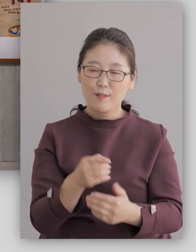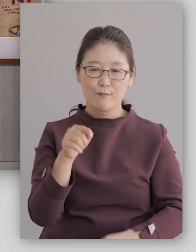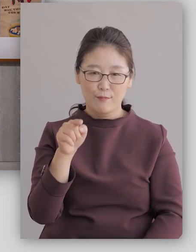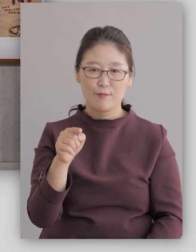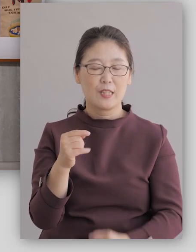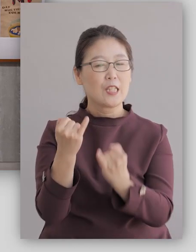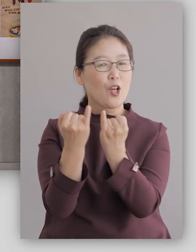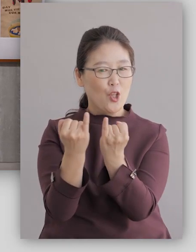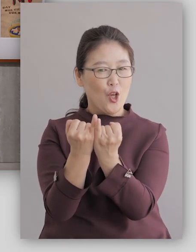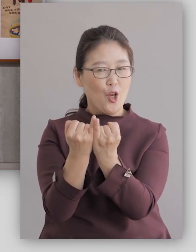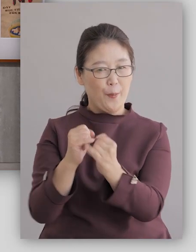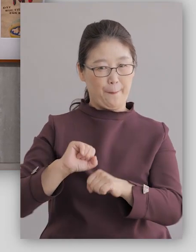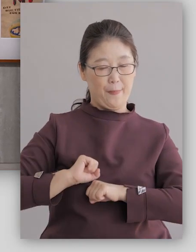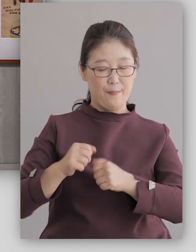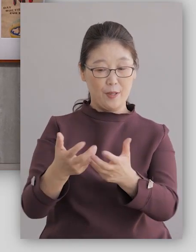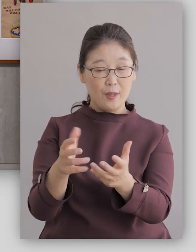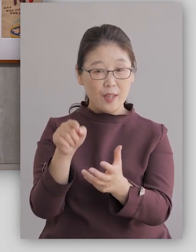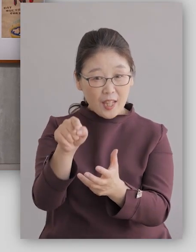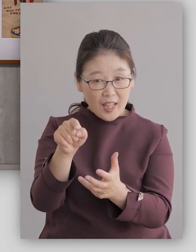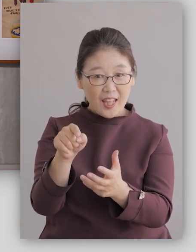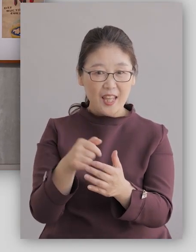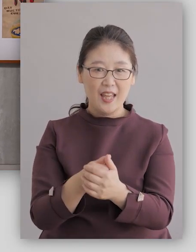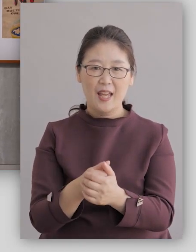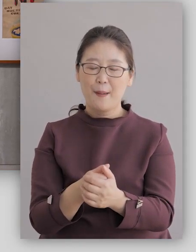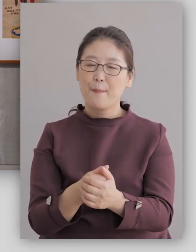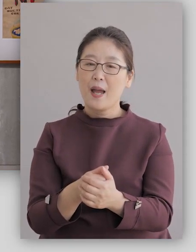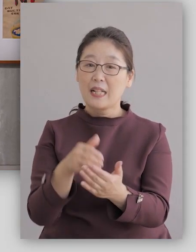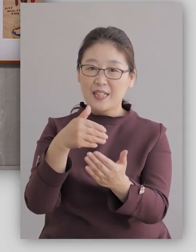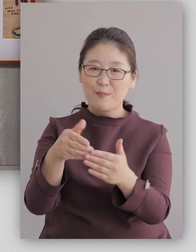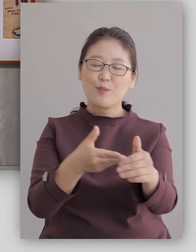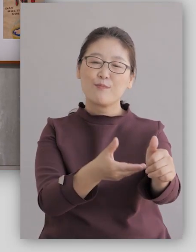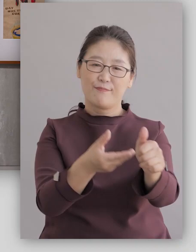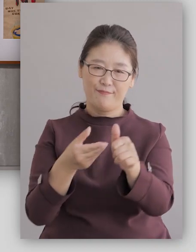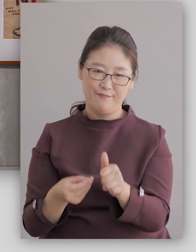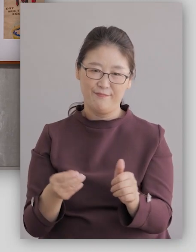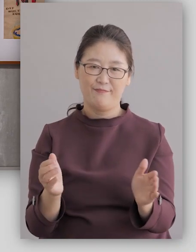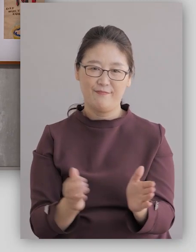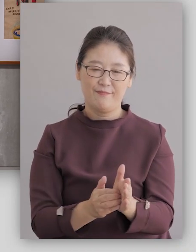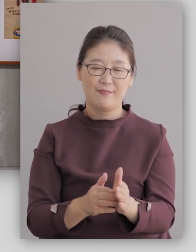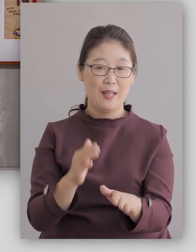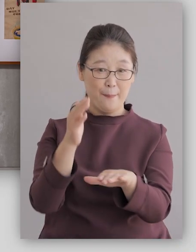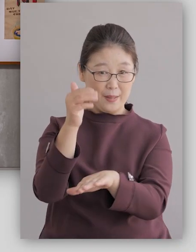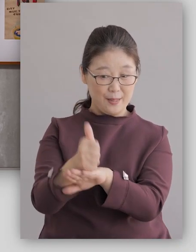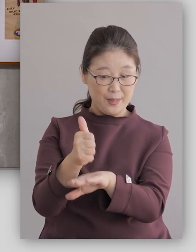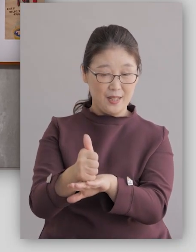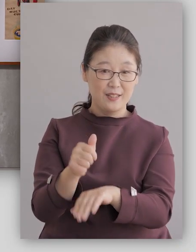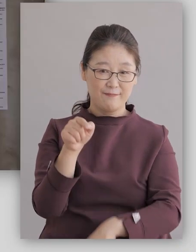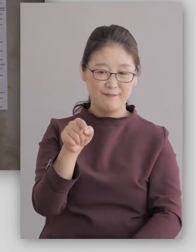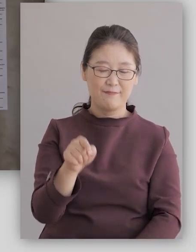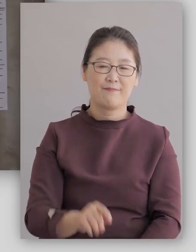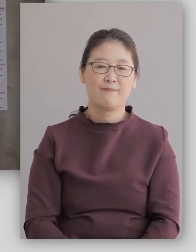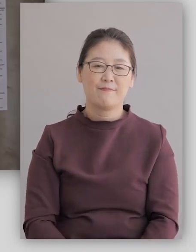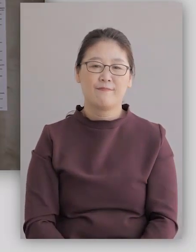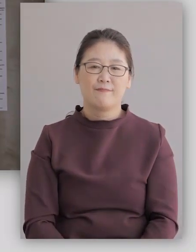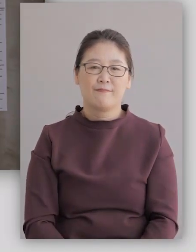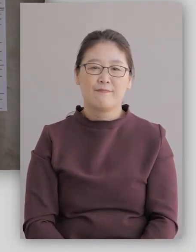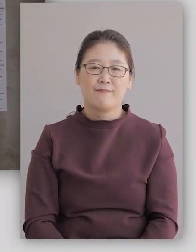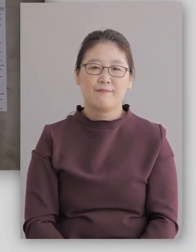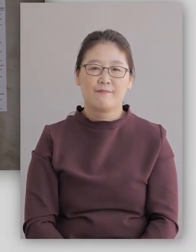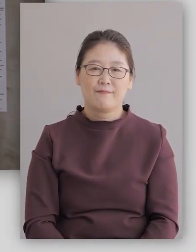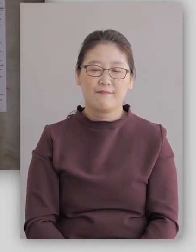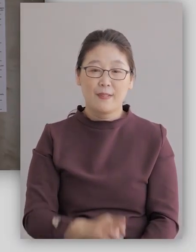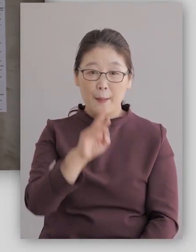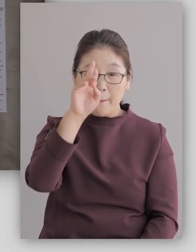여성민병대의 작품도 한번 초대를 해봤습니다. 마지막에 이제 끝에 있는 작품을 보면 바구니